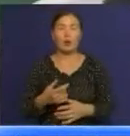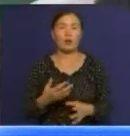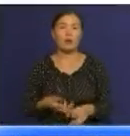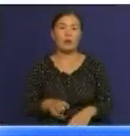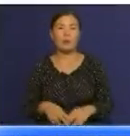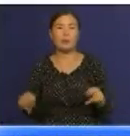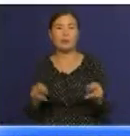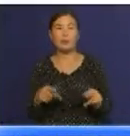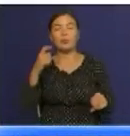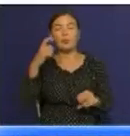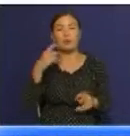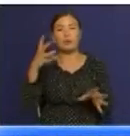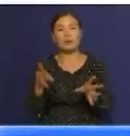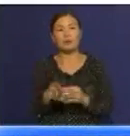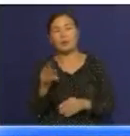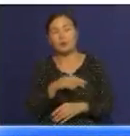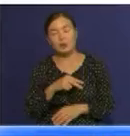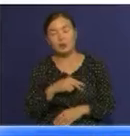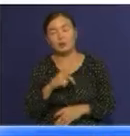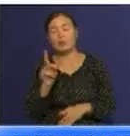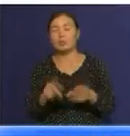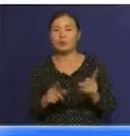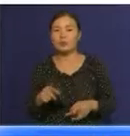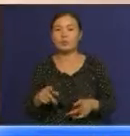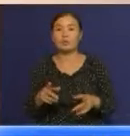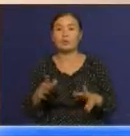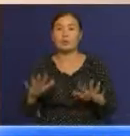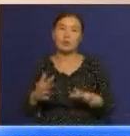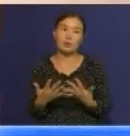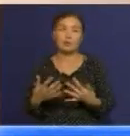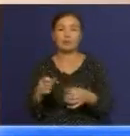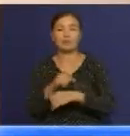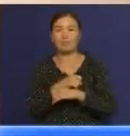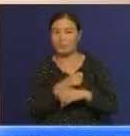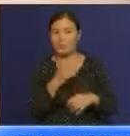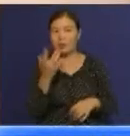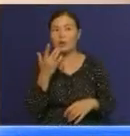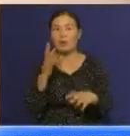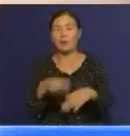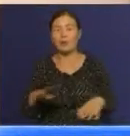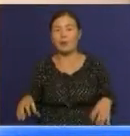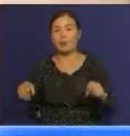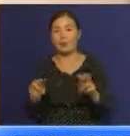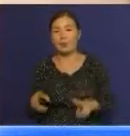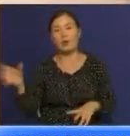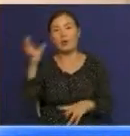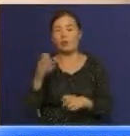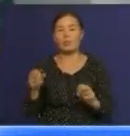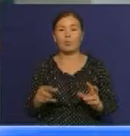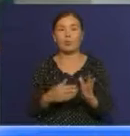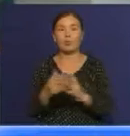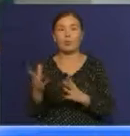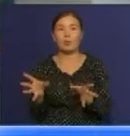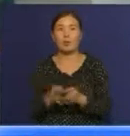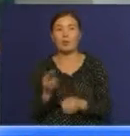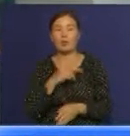оқушылар педагог-психологпен жеке жұмыс істесе, бірінде шаршаған кезде серігіп тынығады. Ал балалармен арнайы білімі бар, білікті мамандар жұмыс